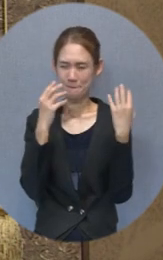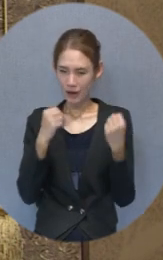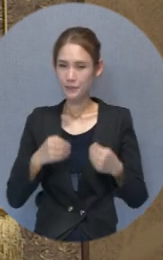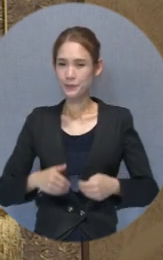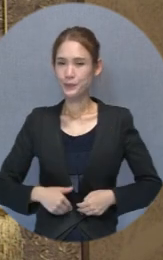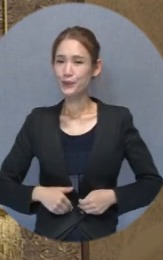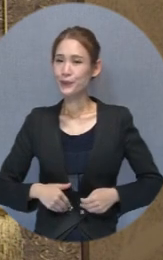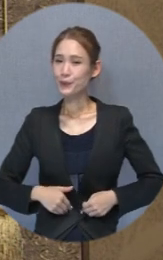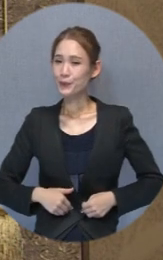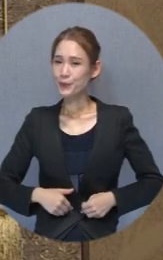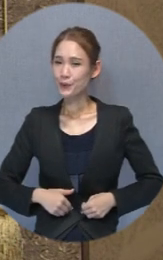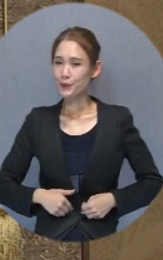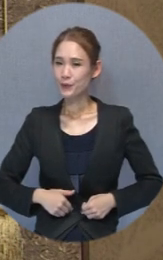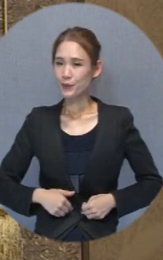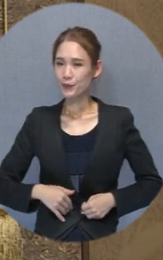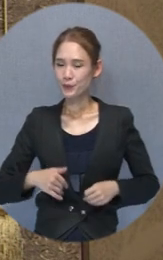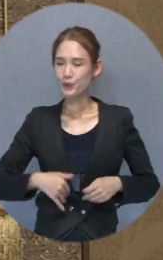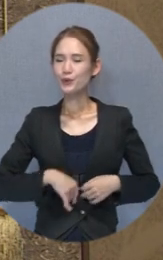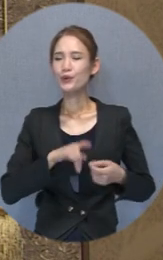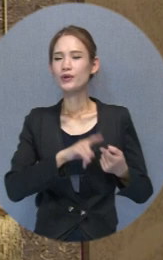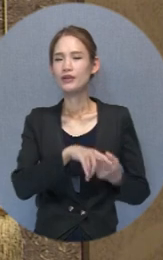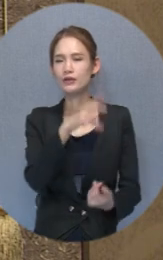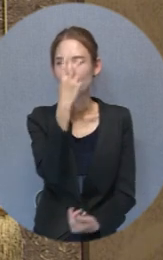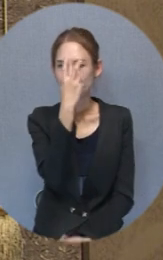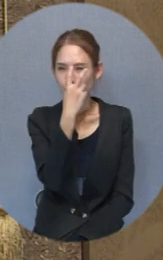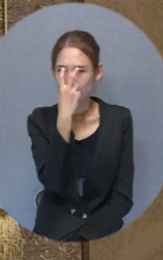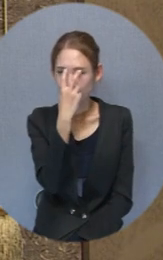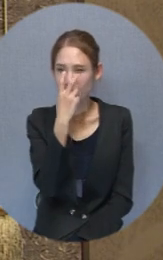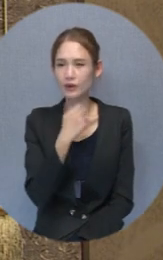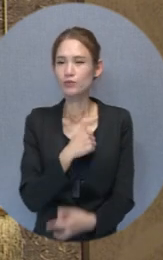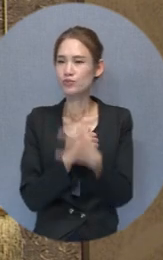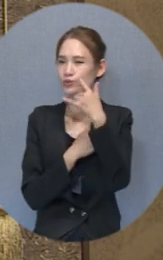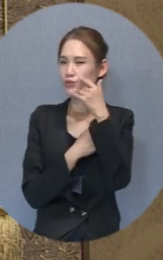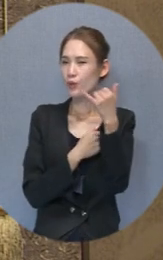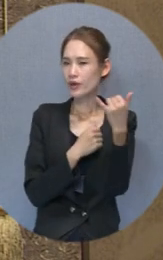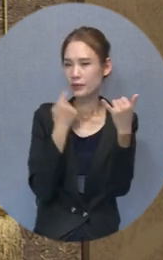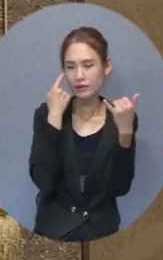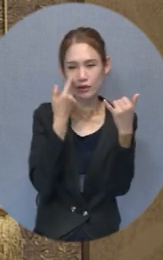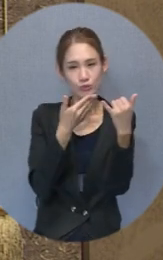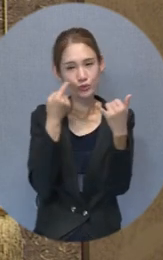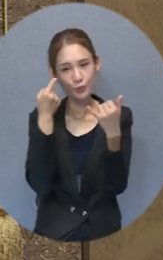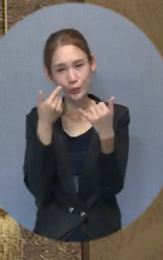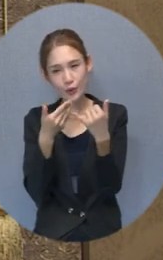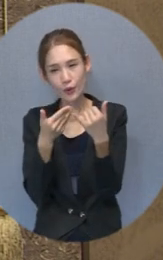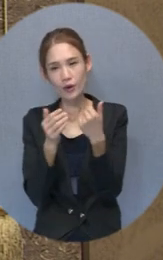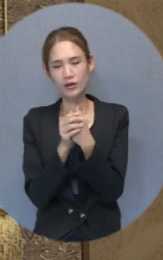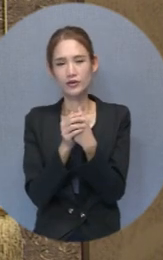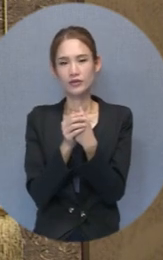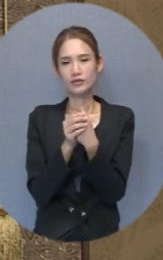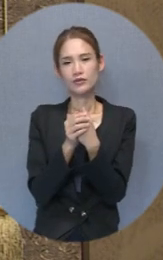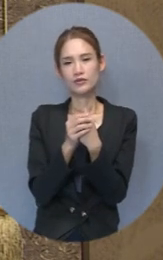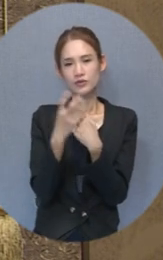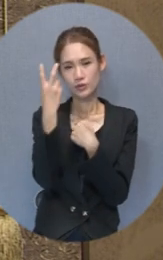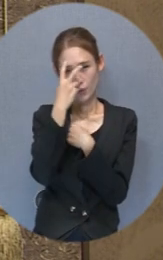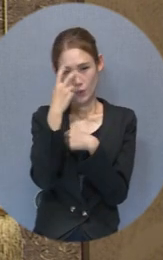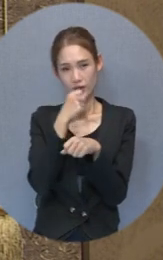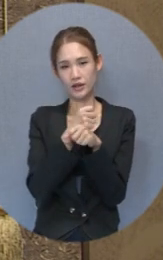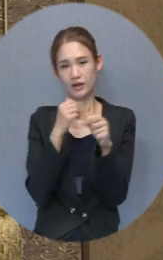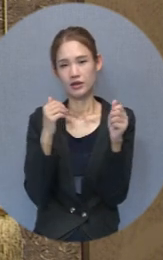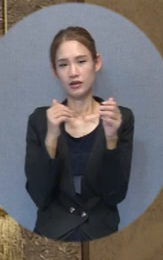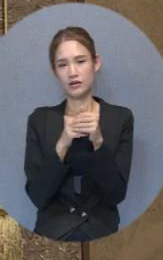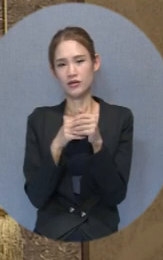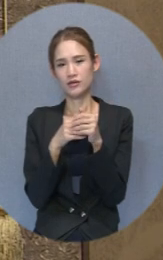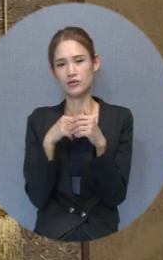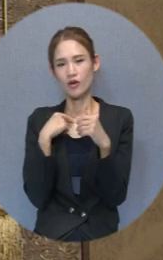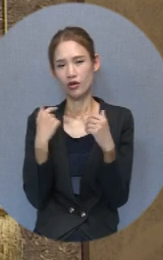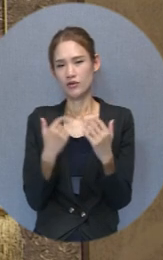하는 것들을 이제 수요 조사를 하죠. 부모님들을 통해서 먼저 조사를 하셨네요. 그쵸. 이제 어떤, 저희가